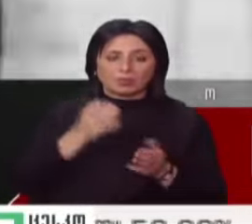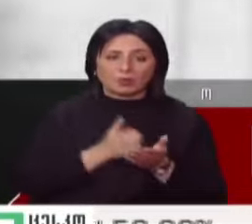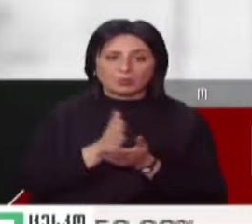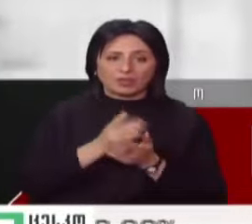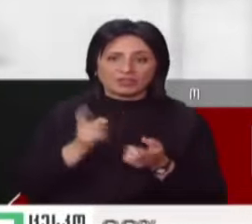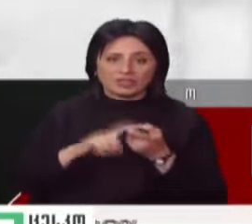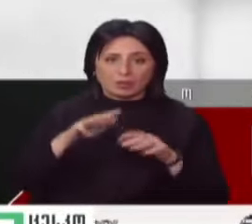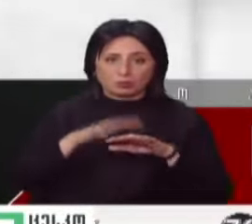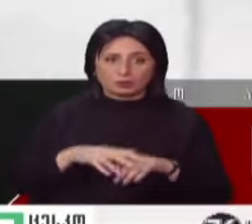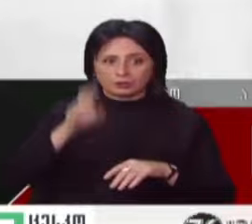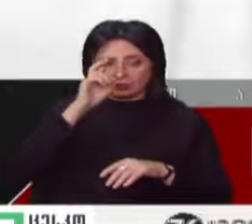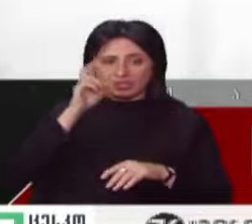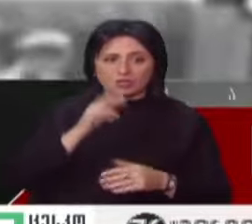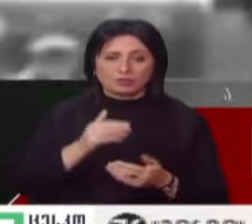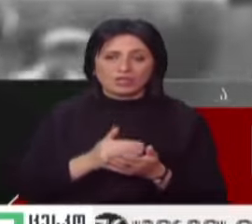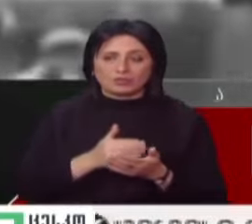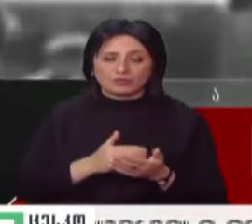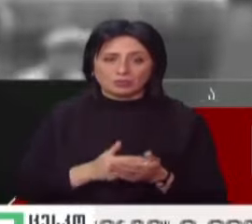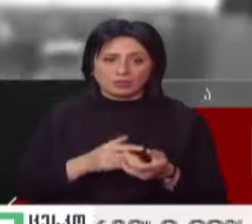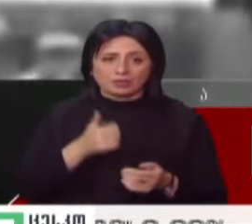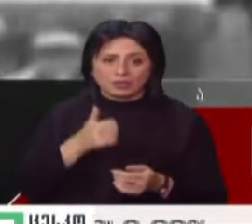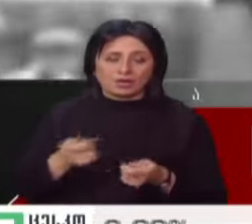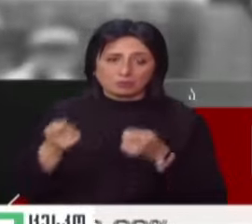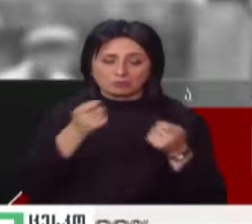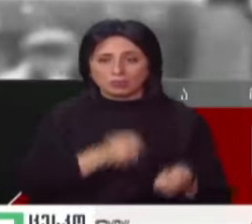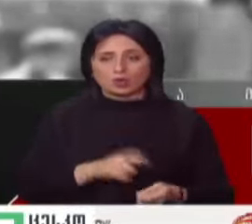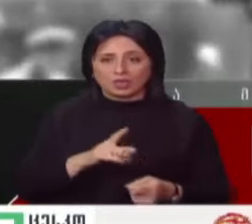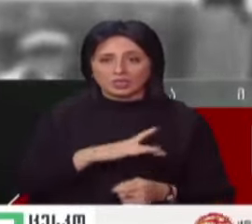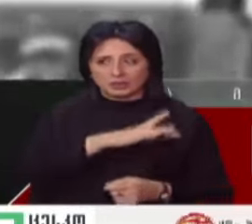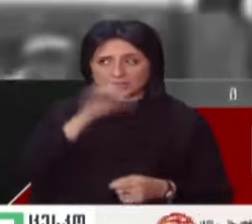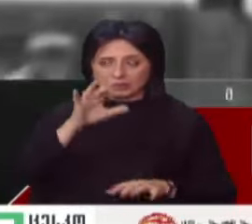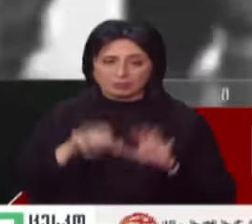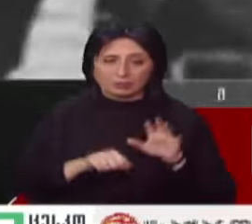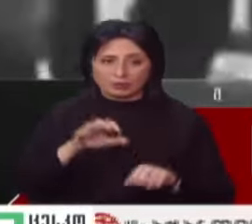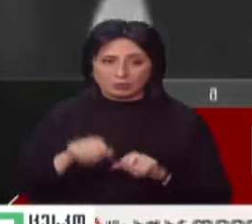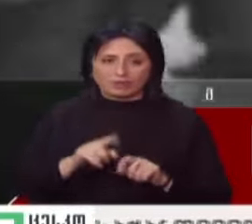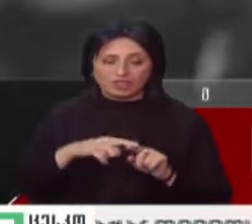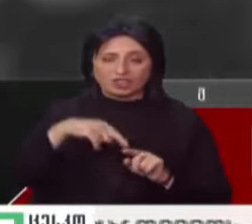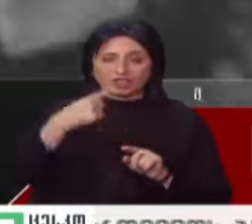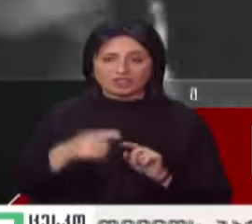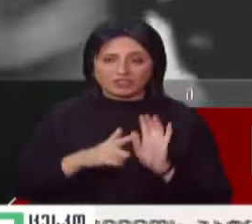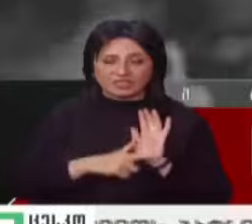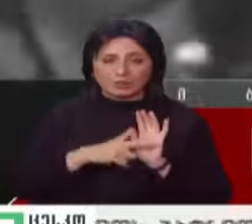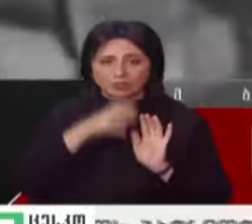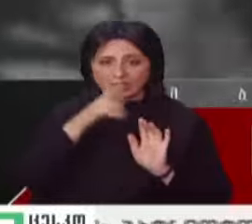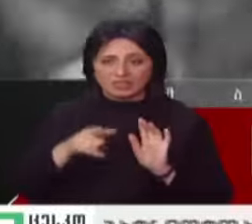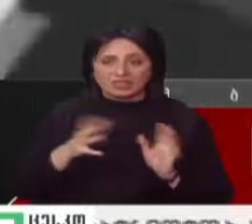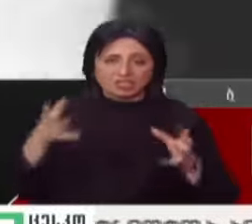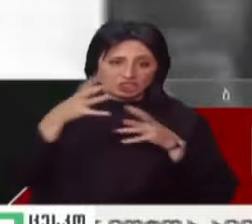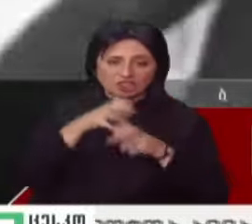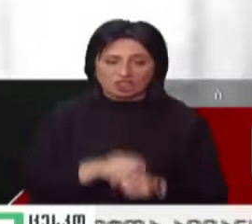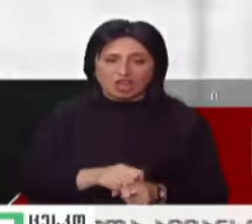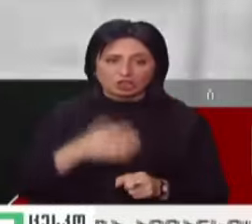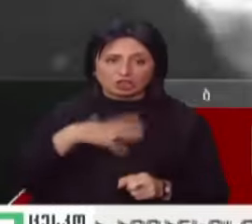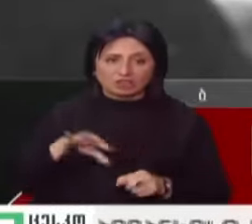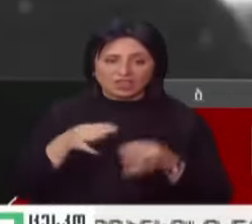принципебзе дапуцнебул сахалмцифос титкос карги момавали унда хконода, ромара сабджота окупация, ромелмац шемдгоми 70 цалит чахшо